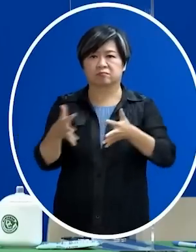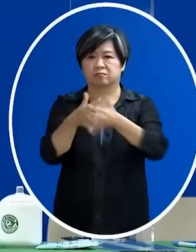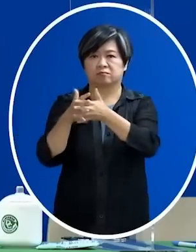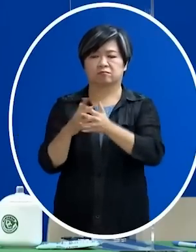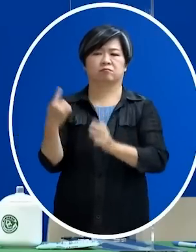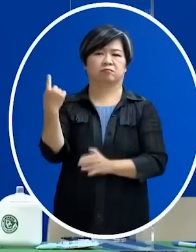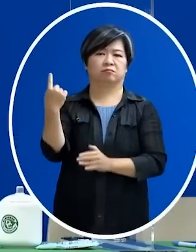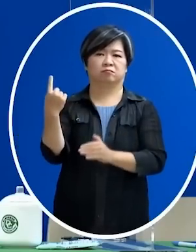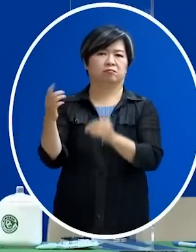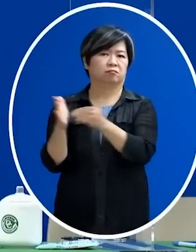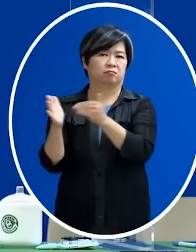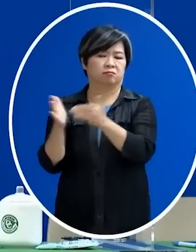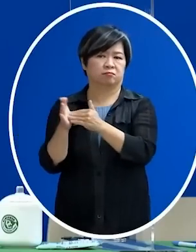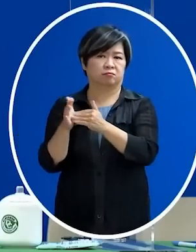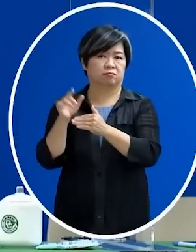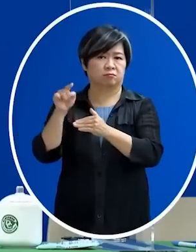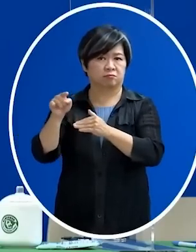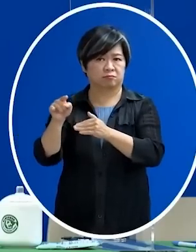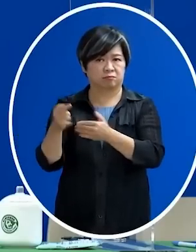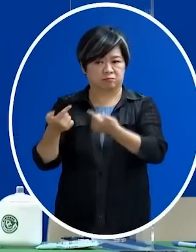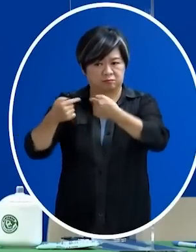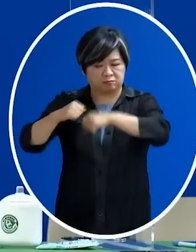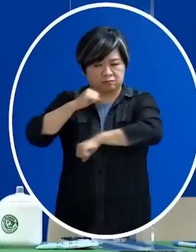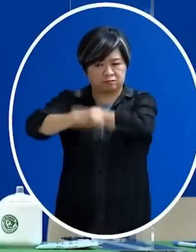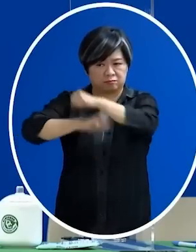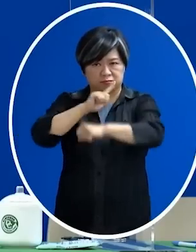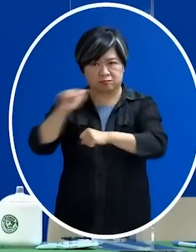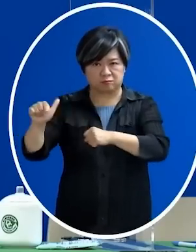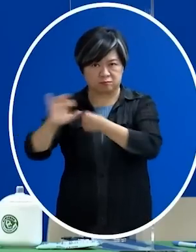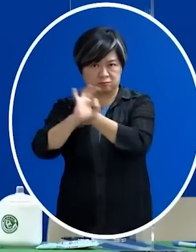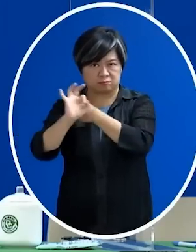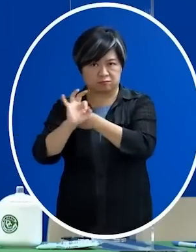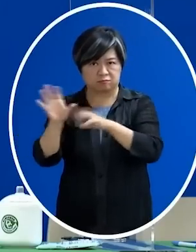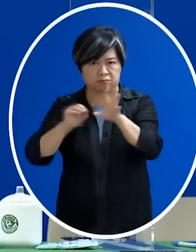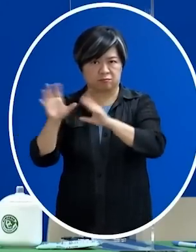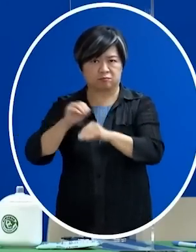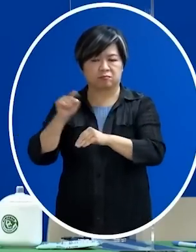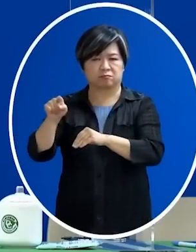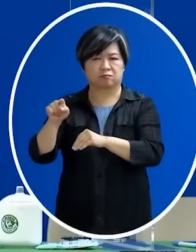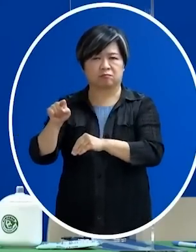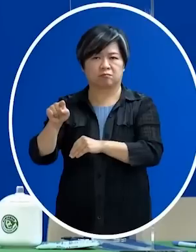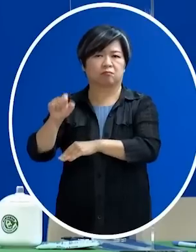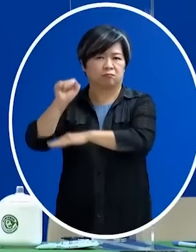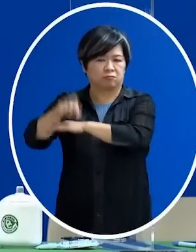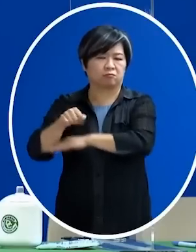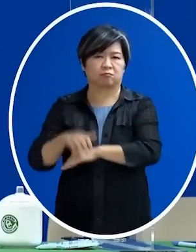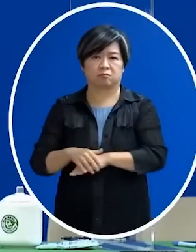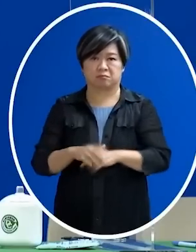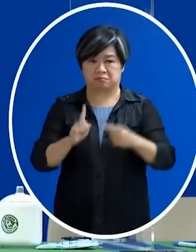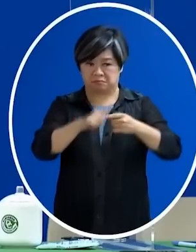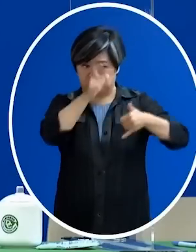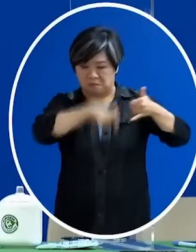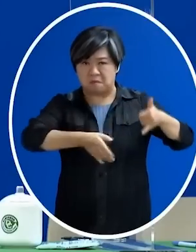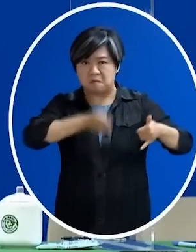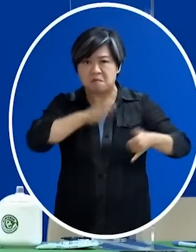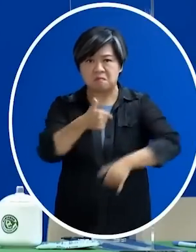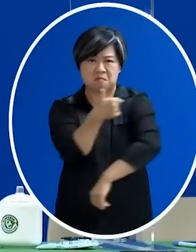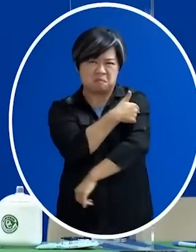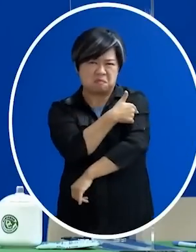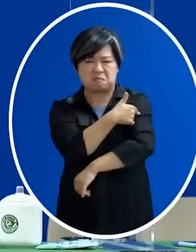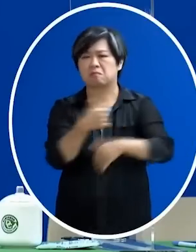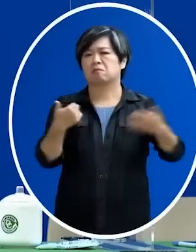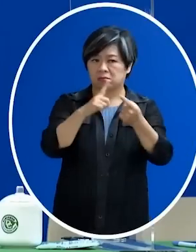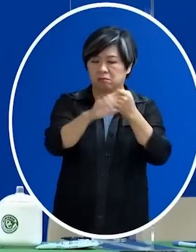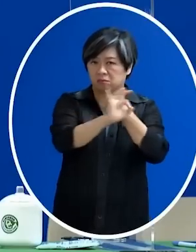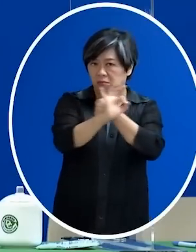国家，它所根据的是动物实验的资料，还没有人体实验的资料，所以对于这个疫苗以后会不会用